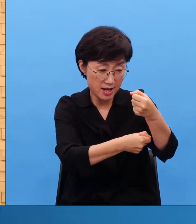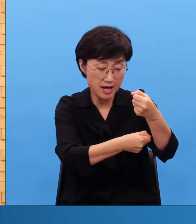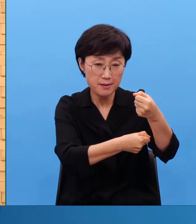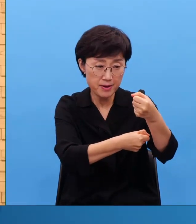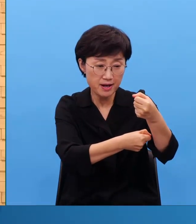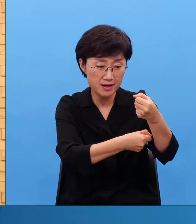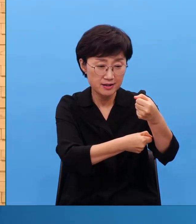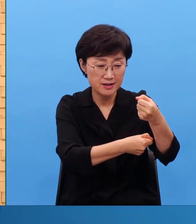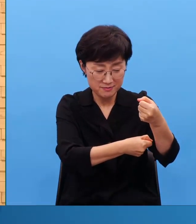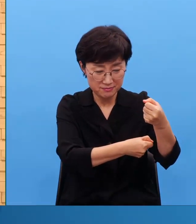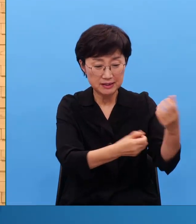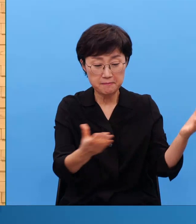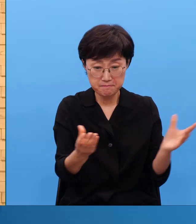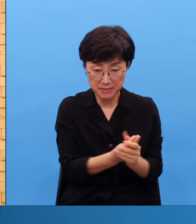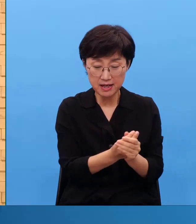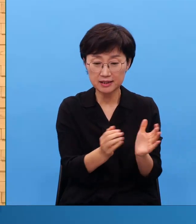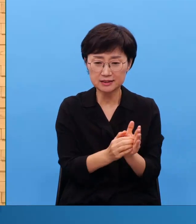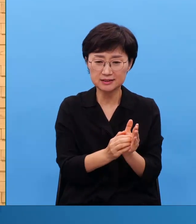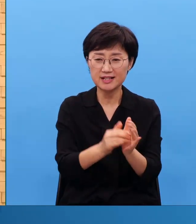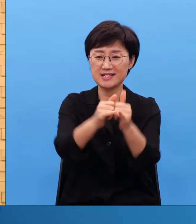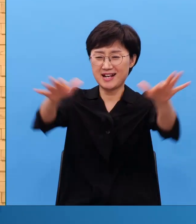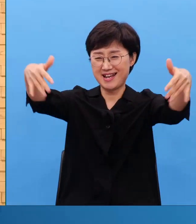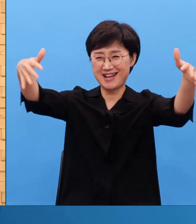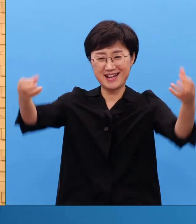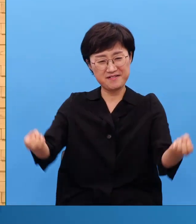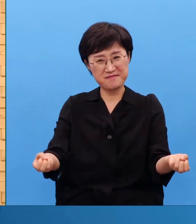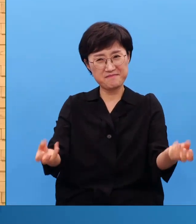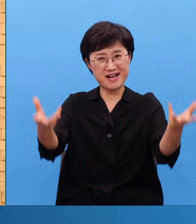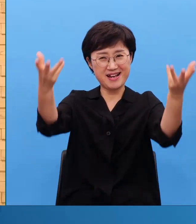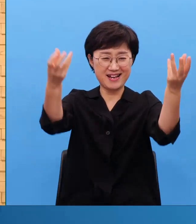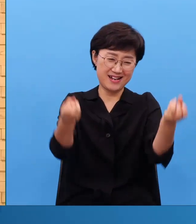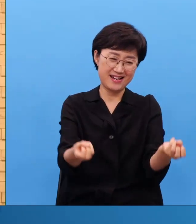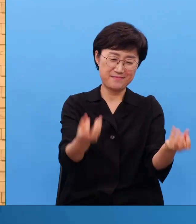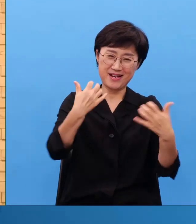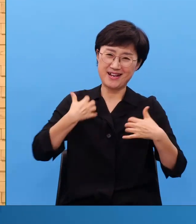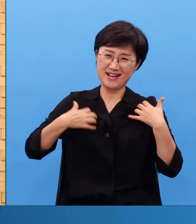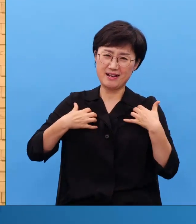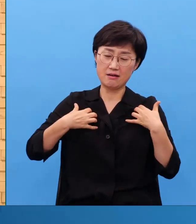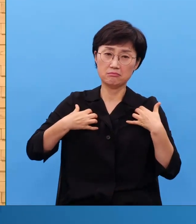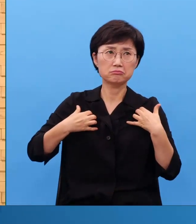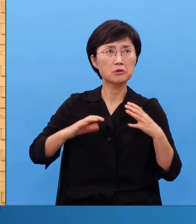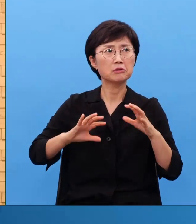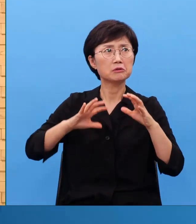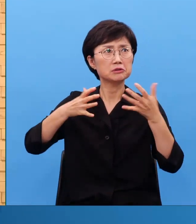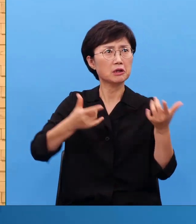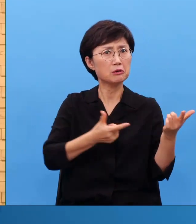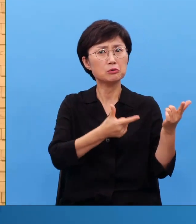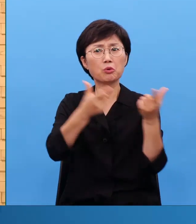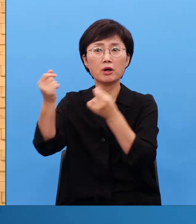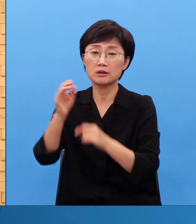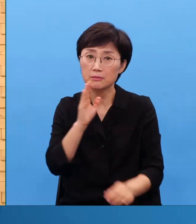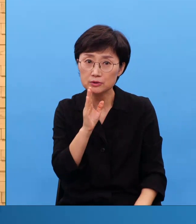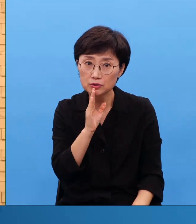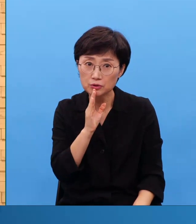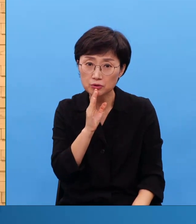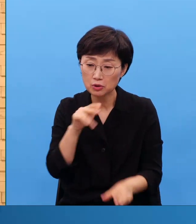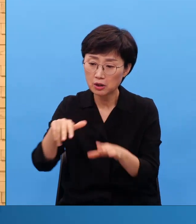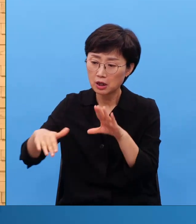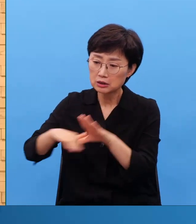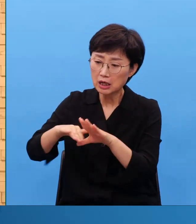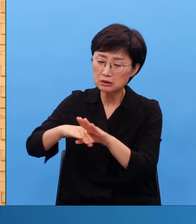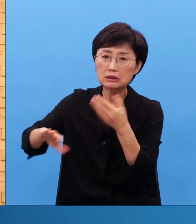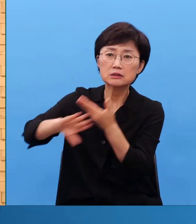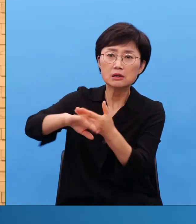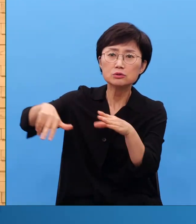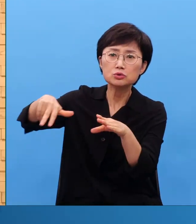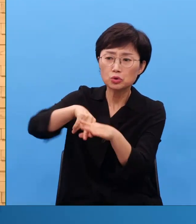that the entire world does. 나쁘단 말이 아니고 다 하고 있어요. And that's not something bad. That's what everybody does. 모든 종교가 다 합니다. And all